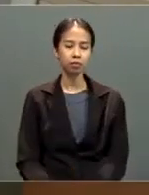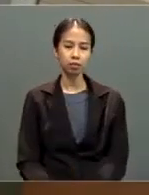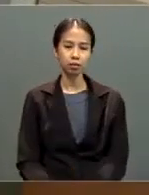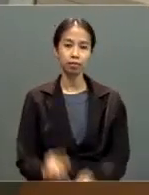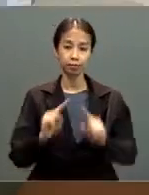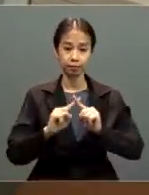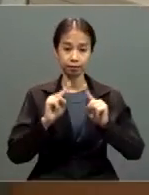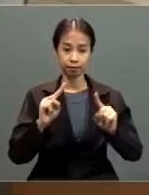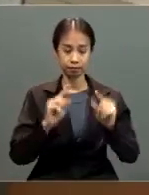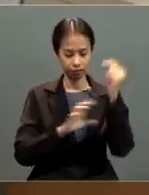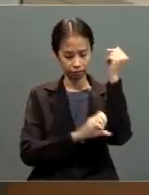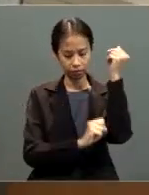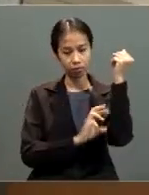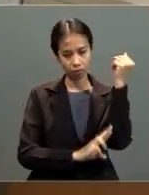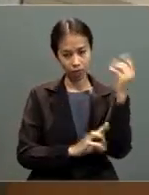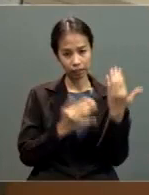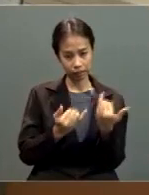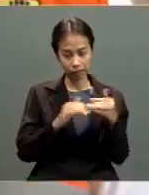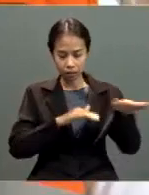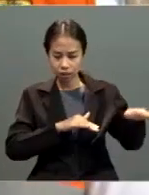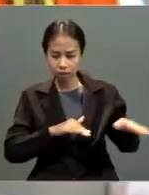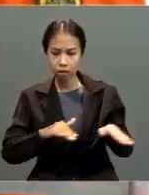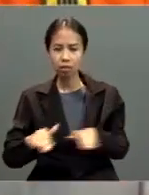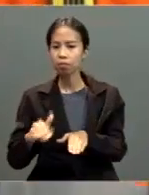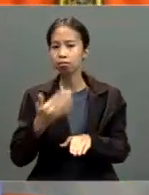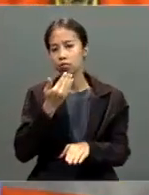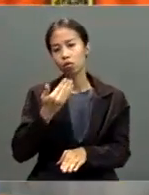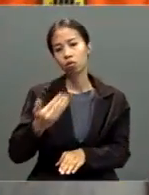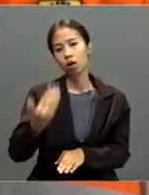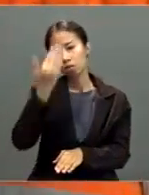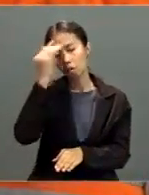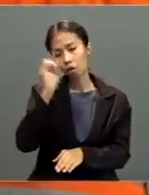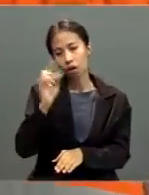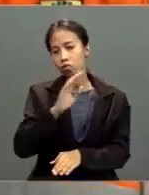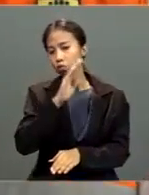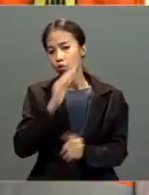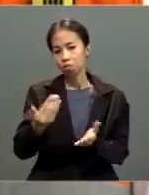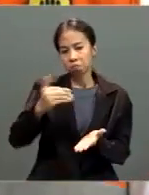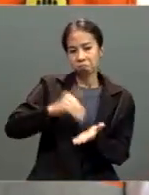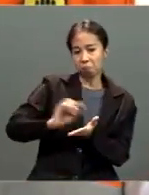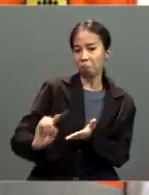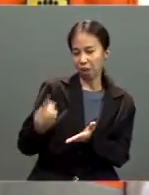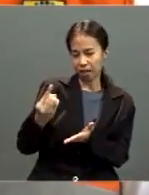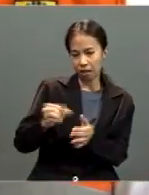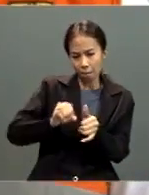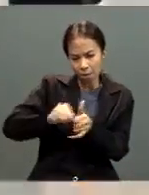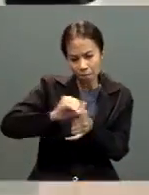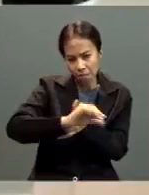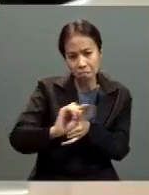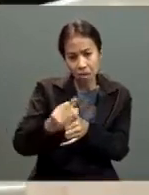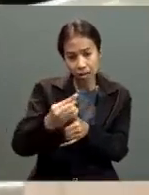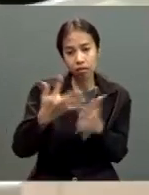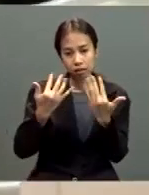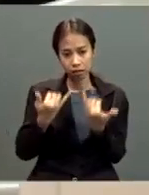แต่จังหวัดสุราษฎร์ธานียังคงการเตรียมความพร้อมไว้อย่างต่อเนื่องเพื่อรับมือหากมีการแพร่ระบาดของโรครุนแรงขึ้นอีกครั้งโดยเฉพาะ